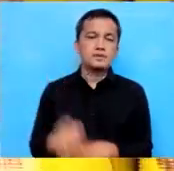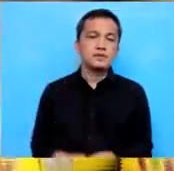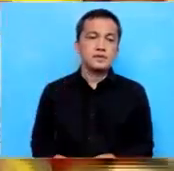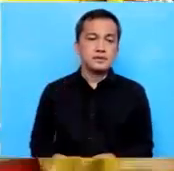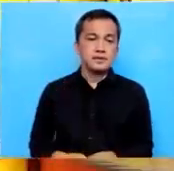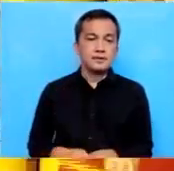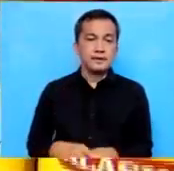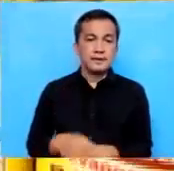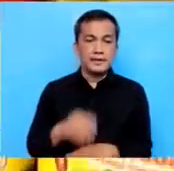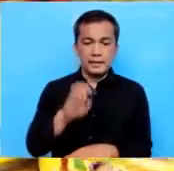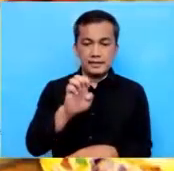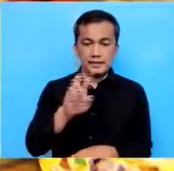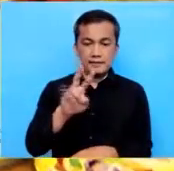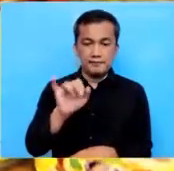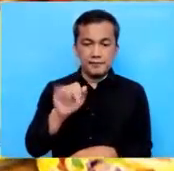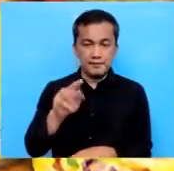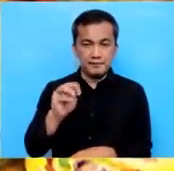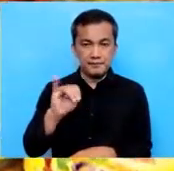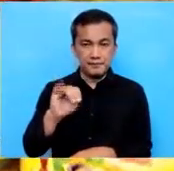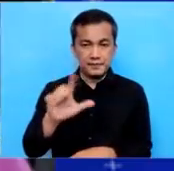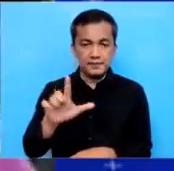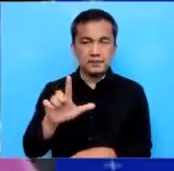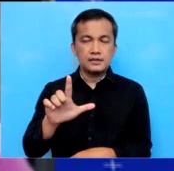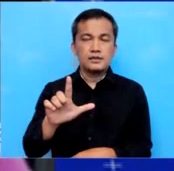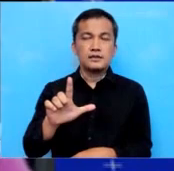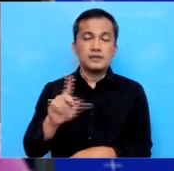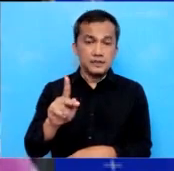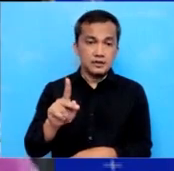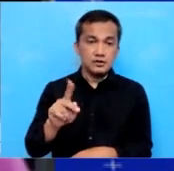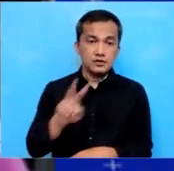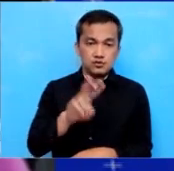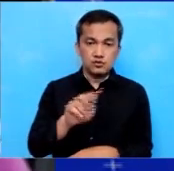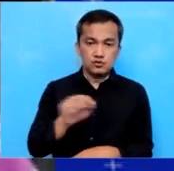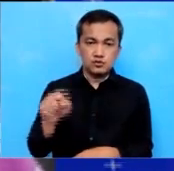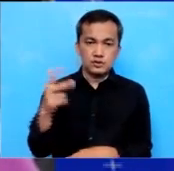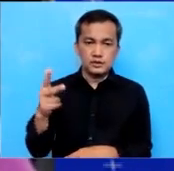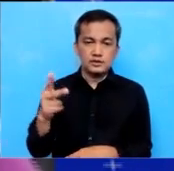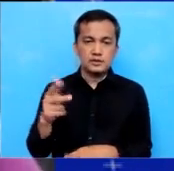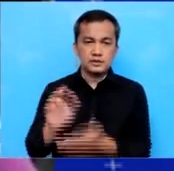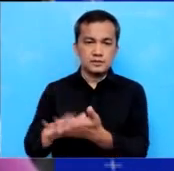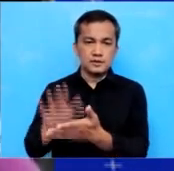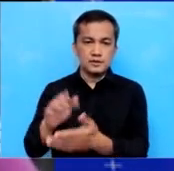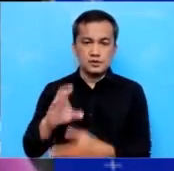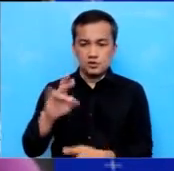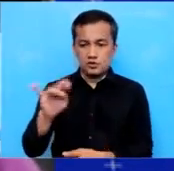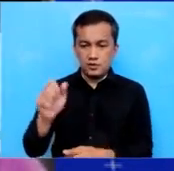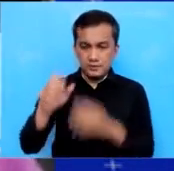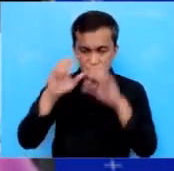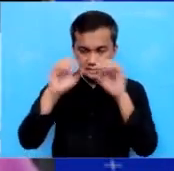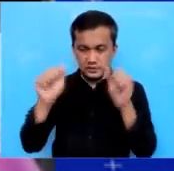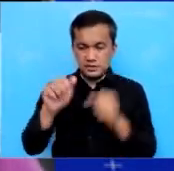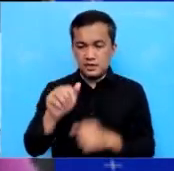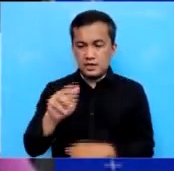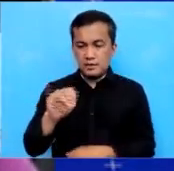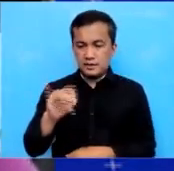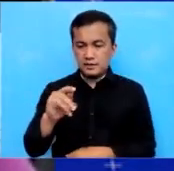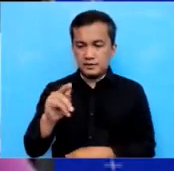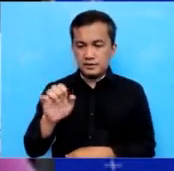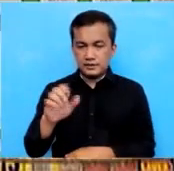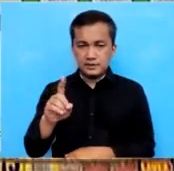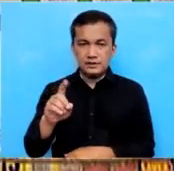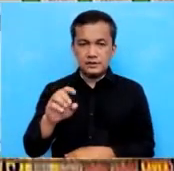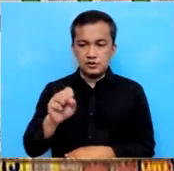evaporated milk, 2 to 3 pesos ang minahal. Ayon kay Stephen Kua, presidente ng Philippine Amalgamated Supermarkets